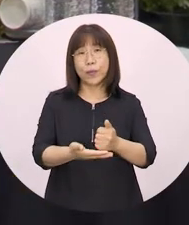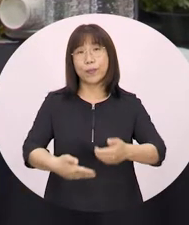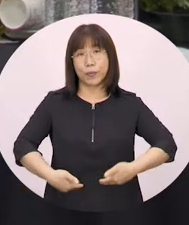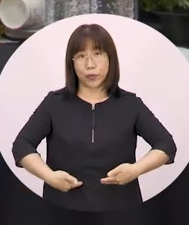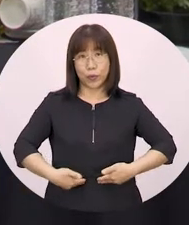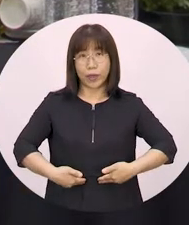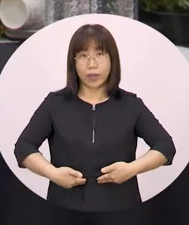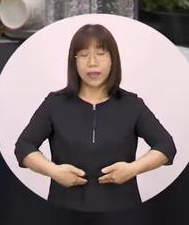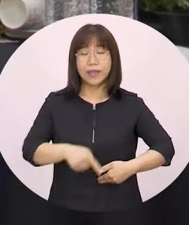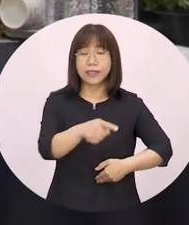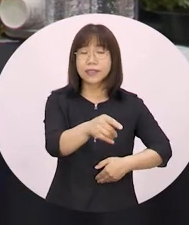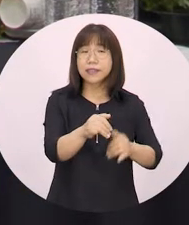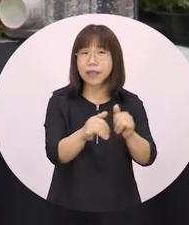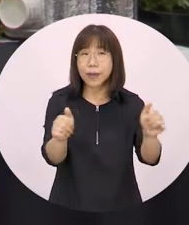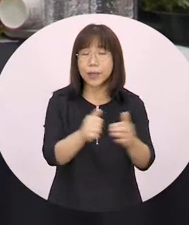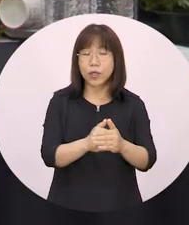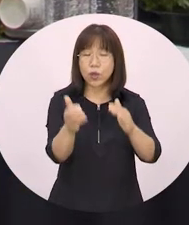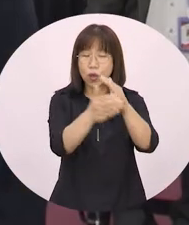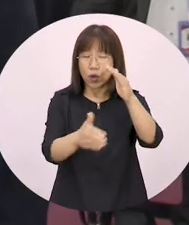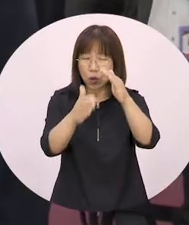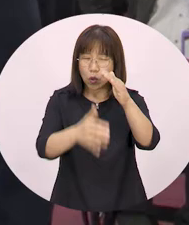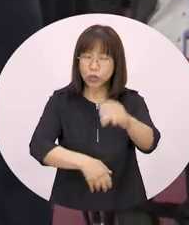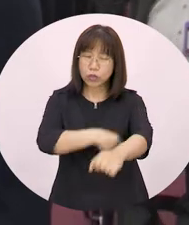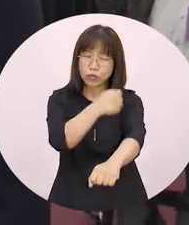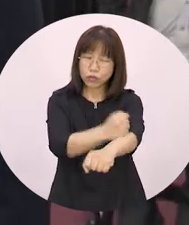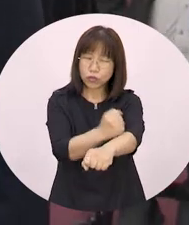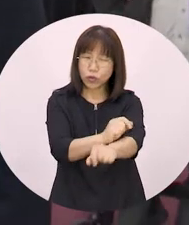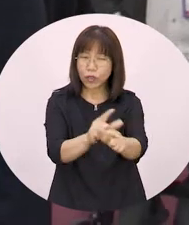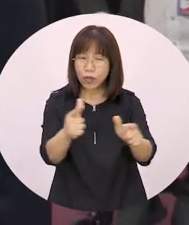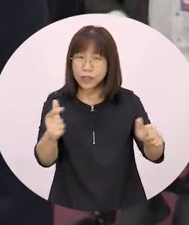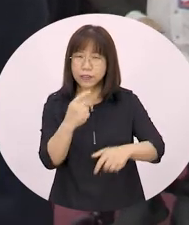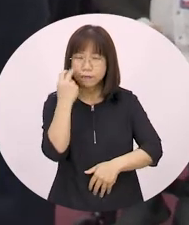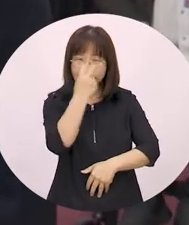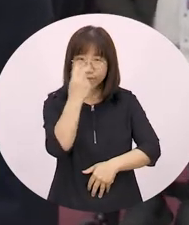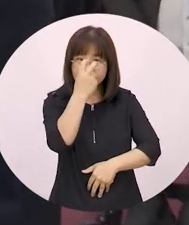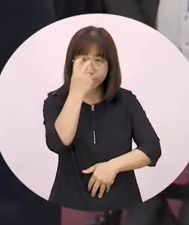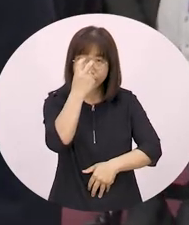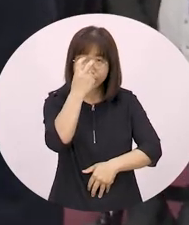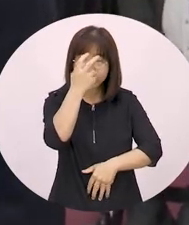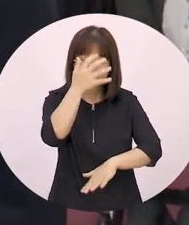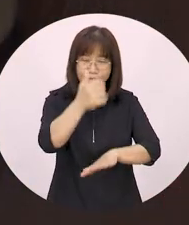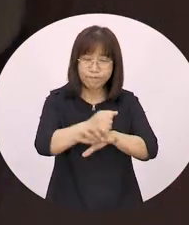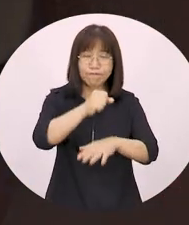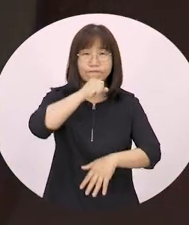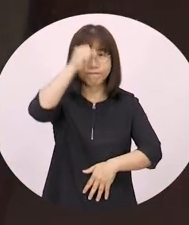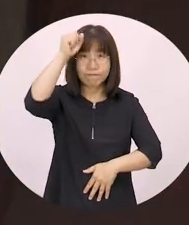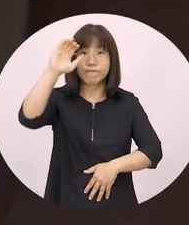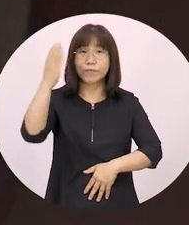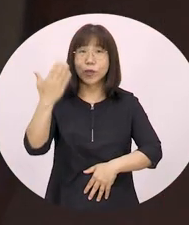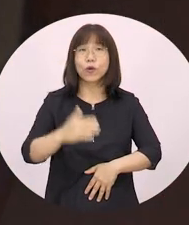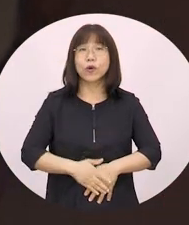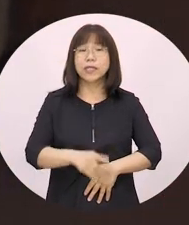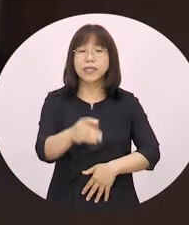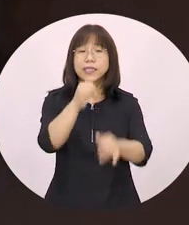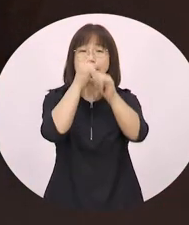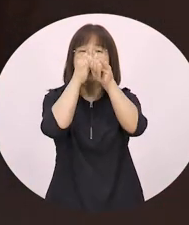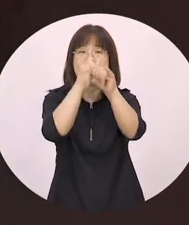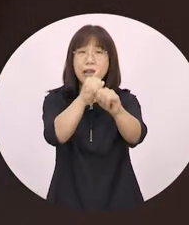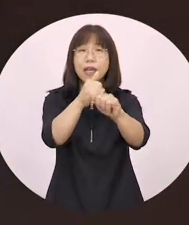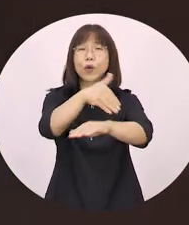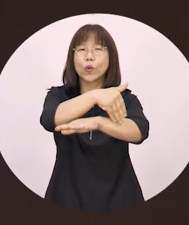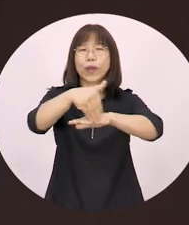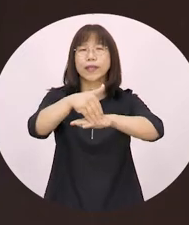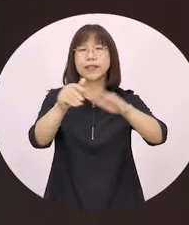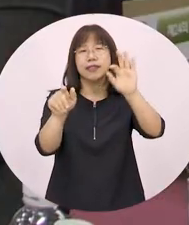있어야 합니다. 최종 수상자는 공적 내용 사실조사와 심사위원회 심의를 거쳐 결정되며 수상자에